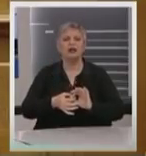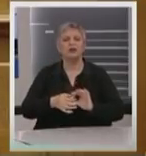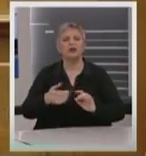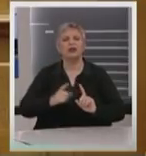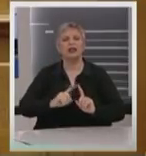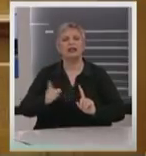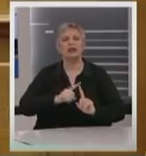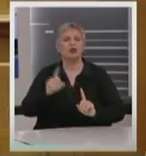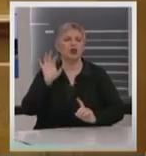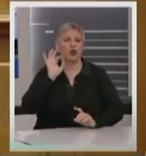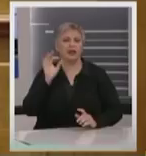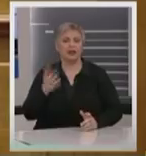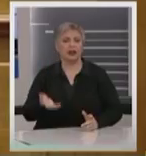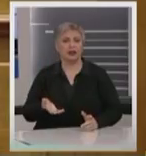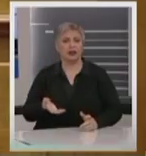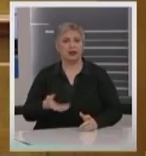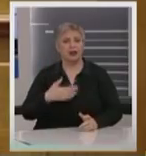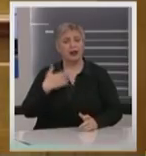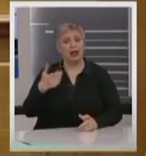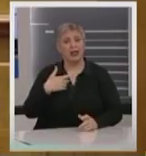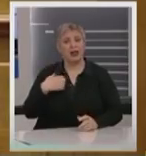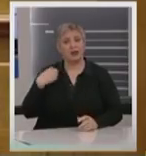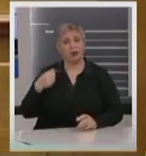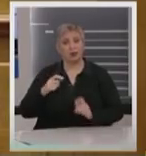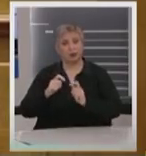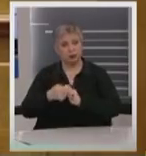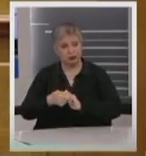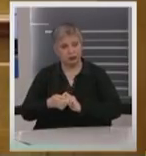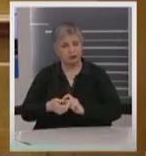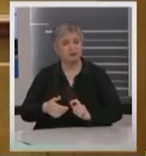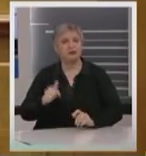κρατικοποιήσετε. Δημόσια Αρχή Λιμένων